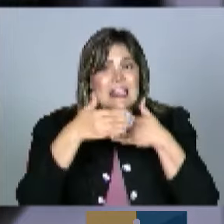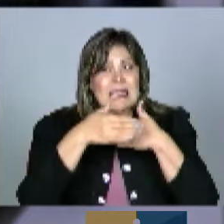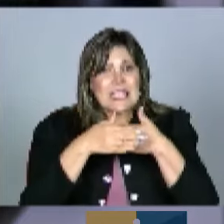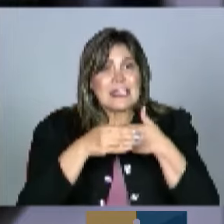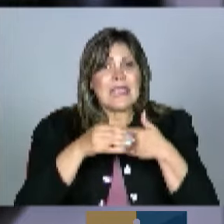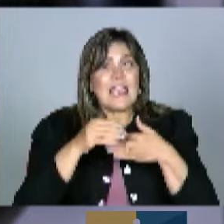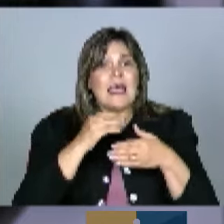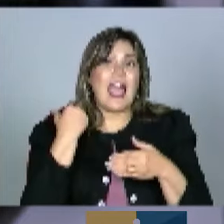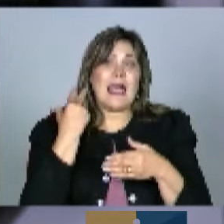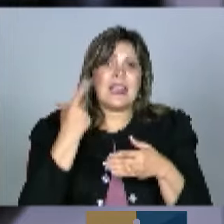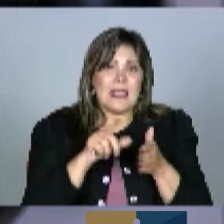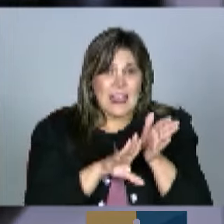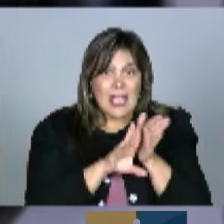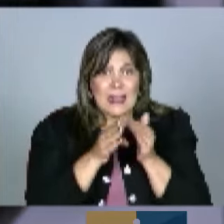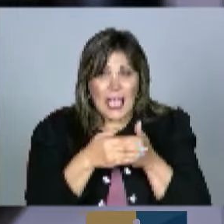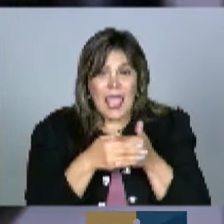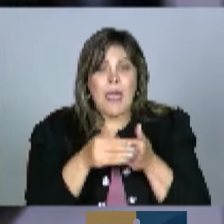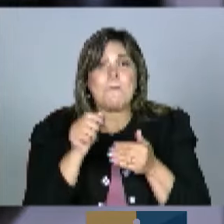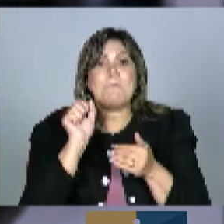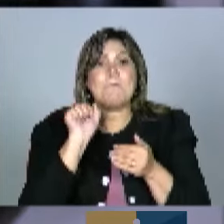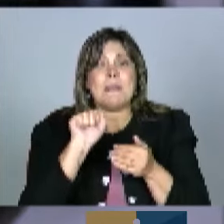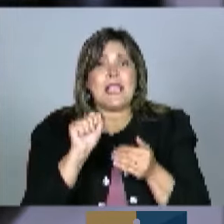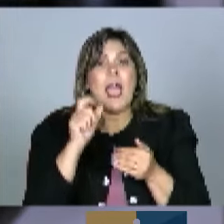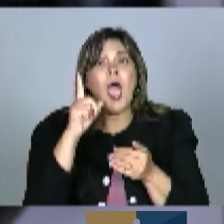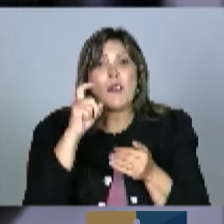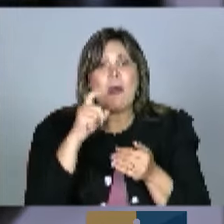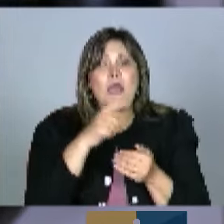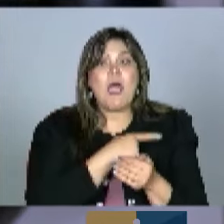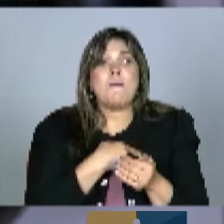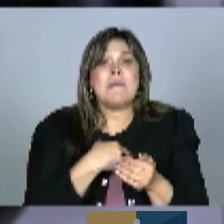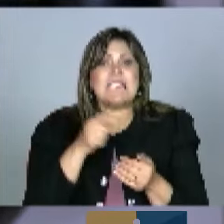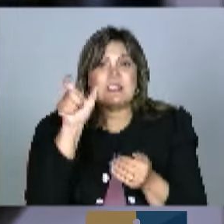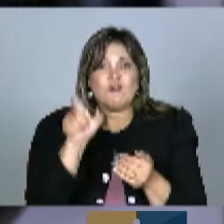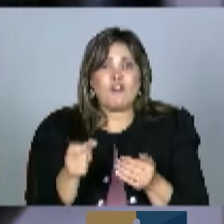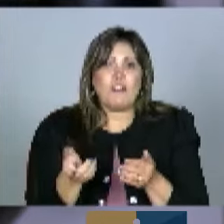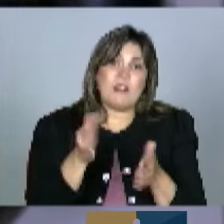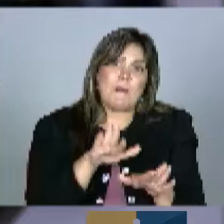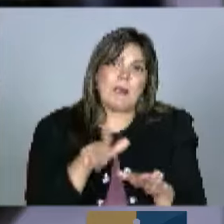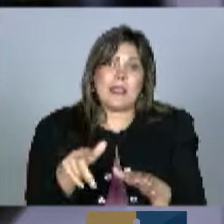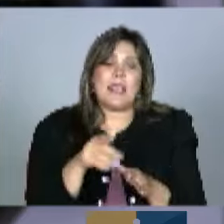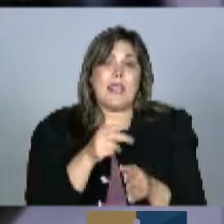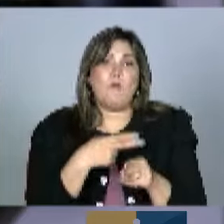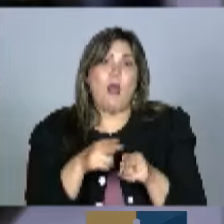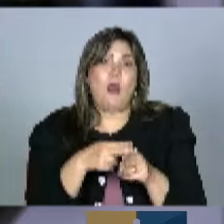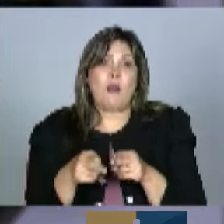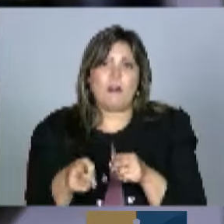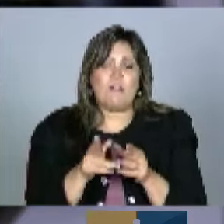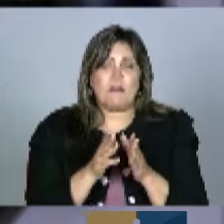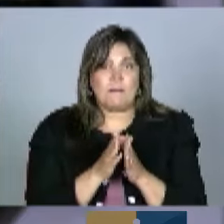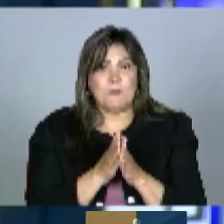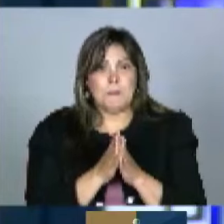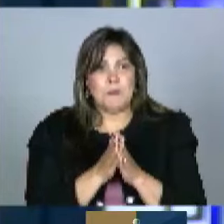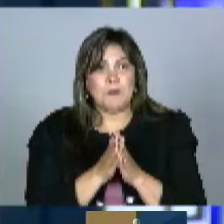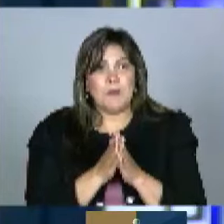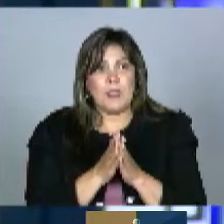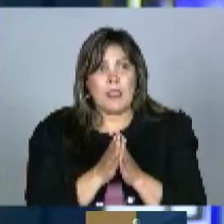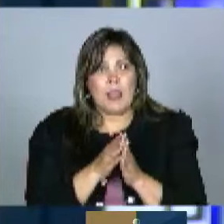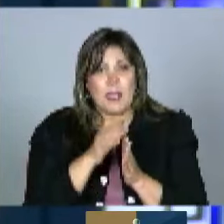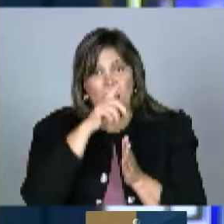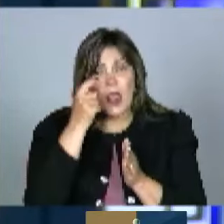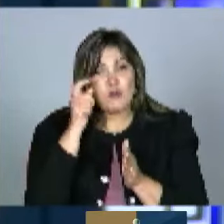باسم المكان المستجر الجديم خالص تمام في اي استفسار يا فندم لا شكرا استاذ ميلاد اذا كان